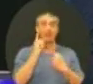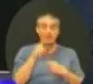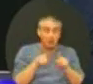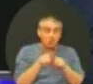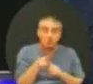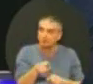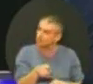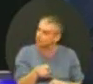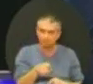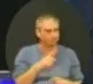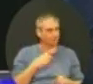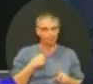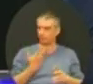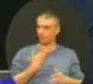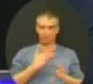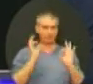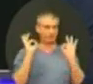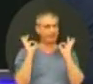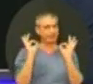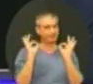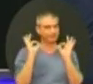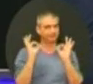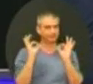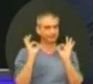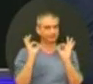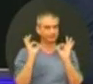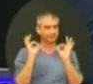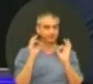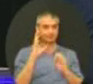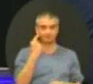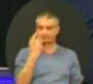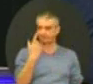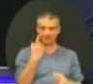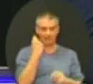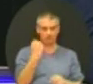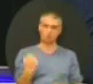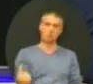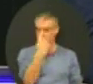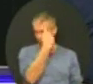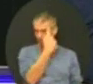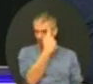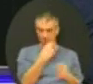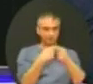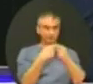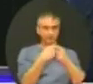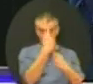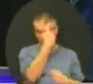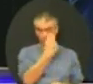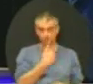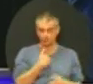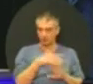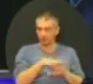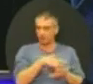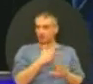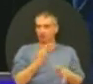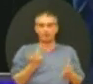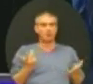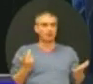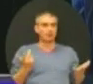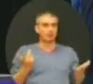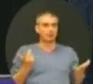כזה אף פעם לא ספגתי. ועם כדור ספוג פה במצח, רזה בגב, אני הרגשתי